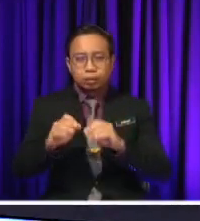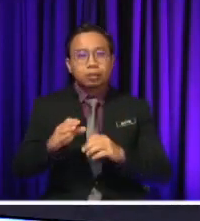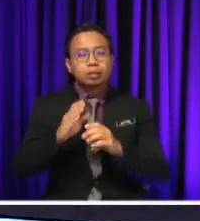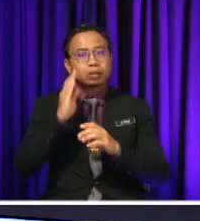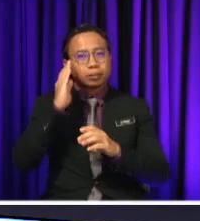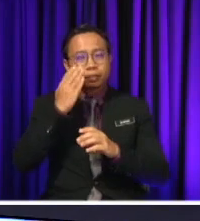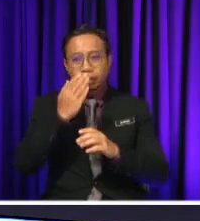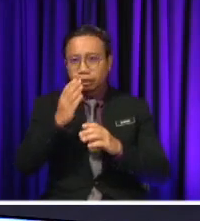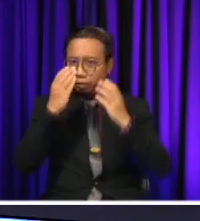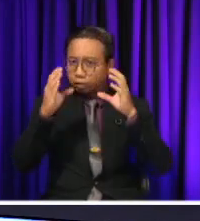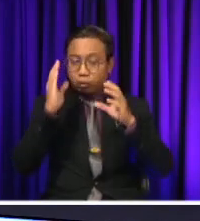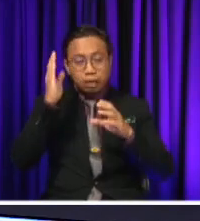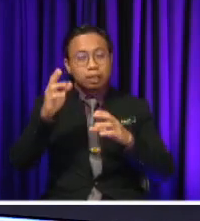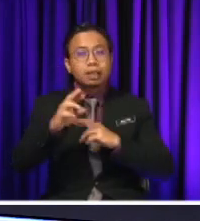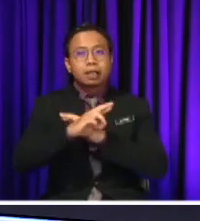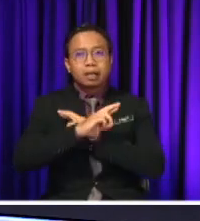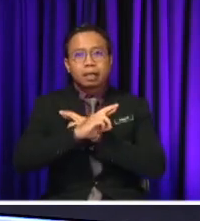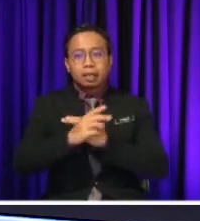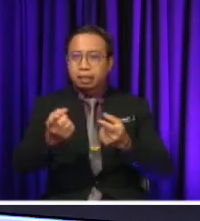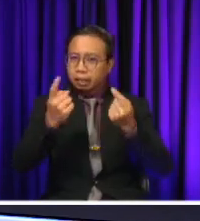kita akan berhenti